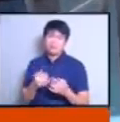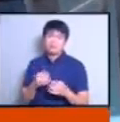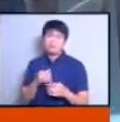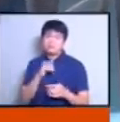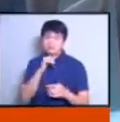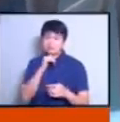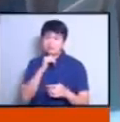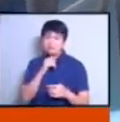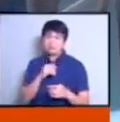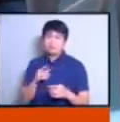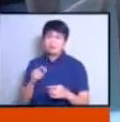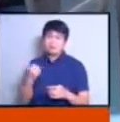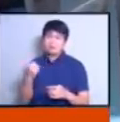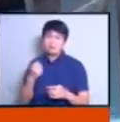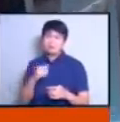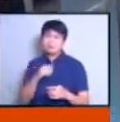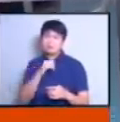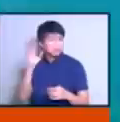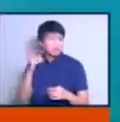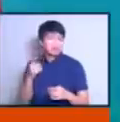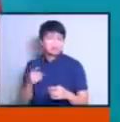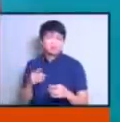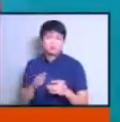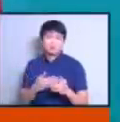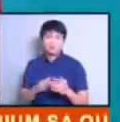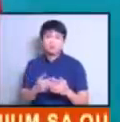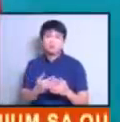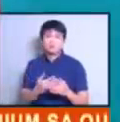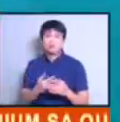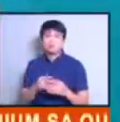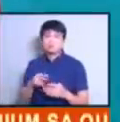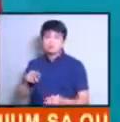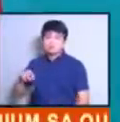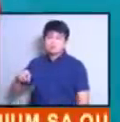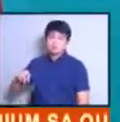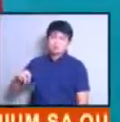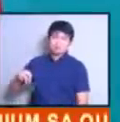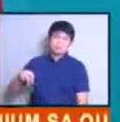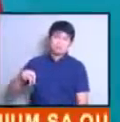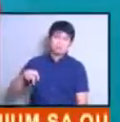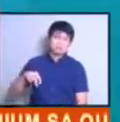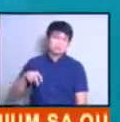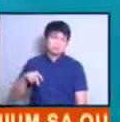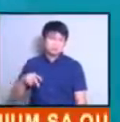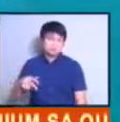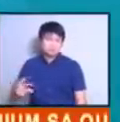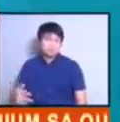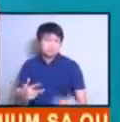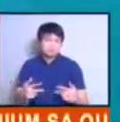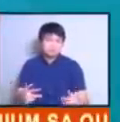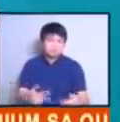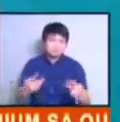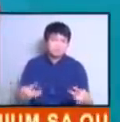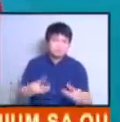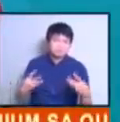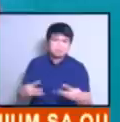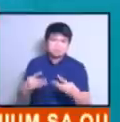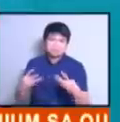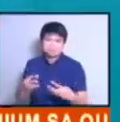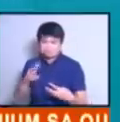ko, pakisample nga po itong Manok na Pula, paano? Napadaan sa sabungan, may